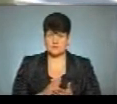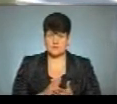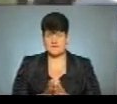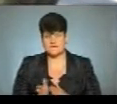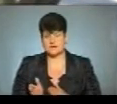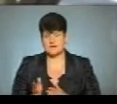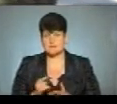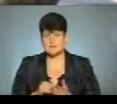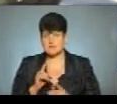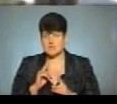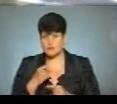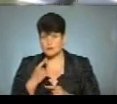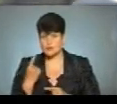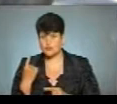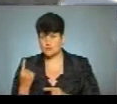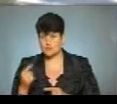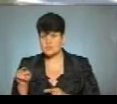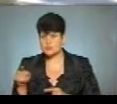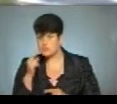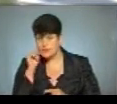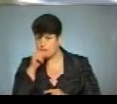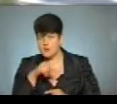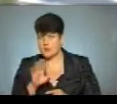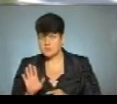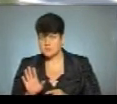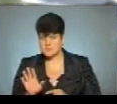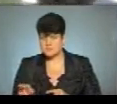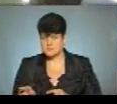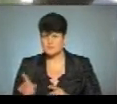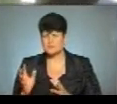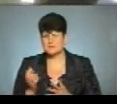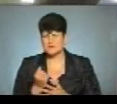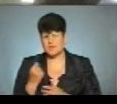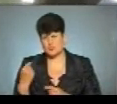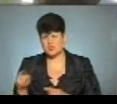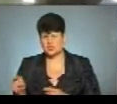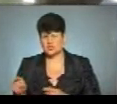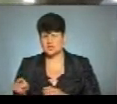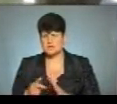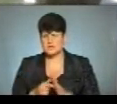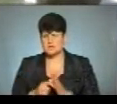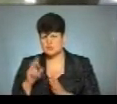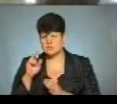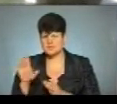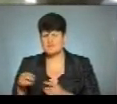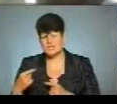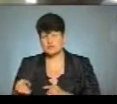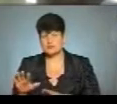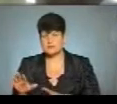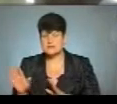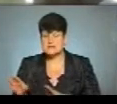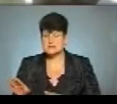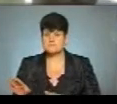варіант. Міська рада каже одному, ти сюди не пхайся, ми тобі знайдемо якесь інше комунальне приміщення в іншому